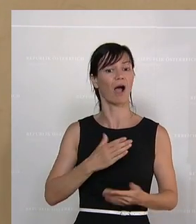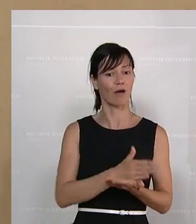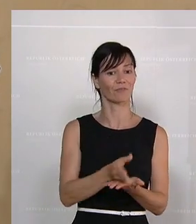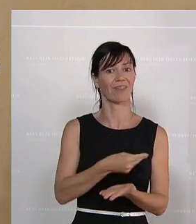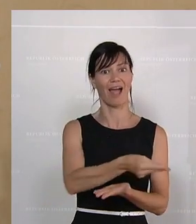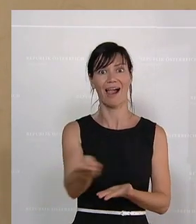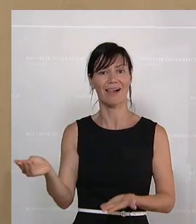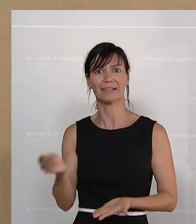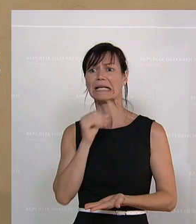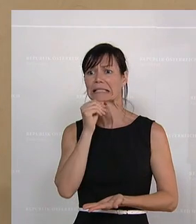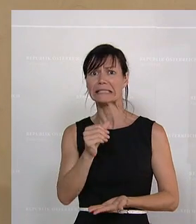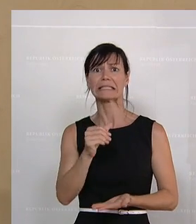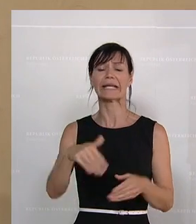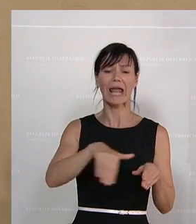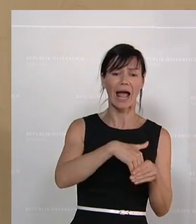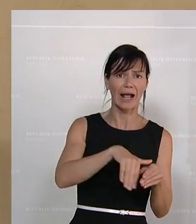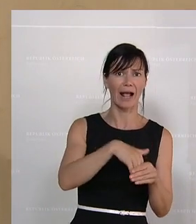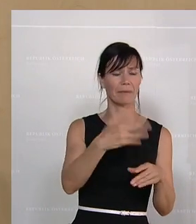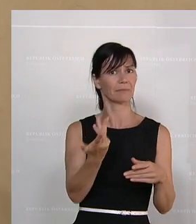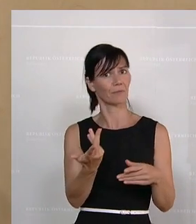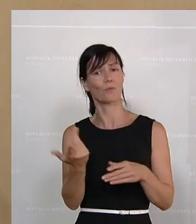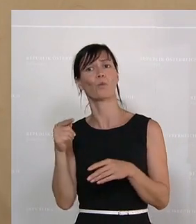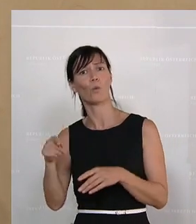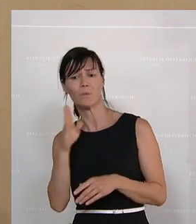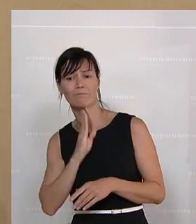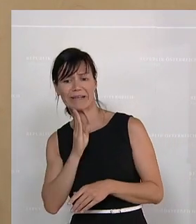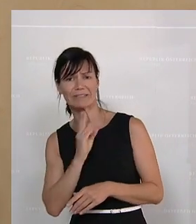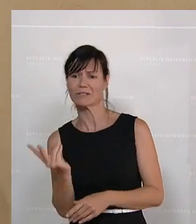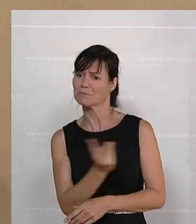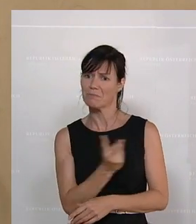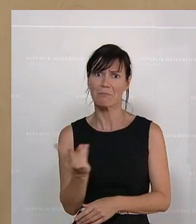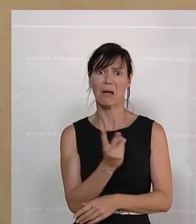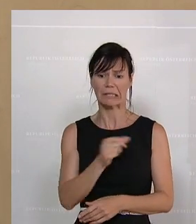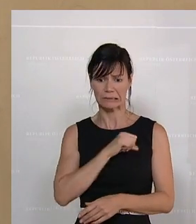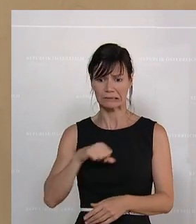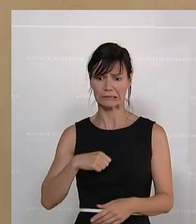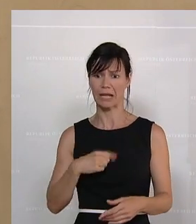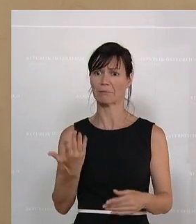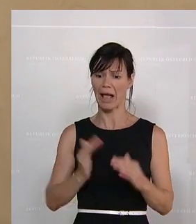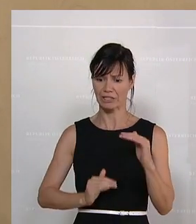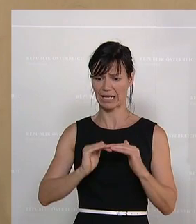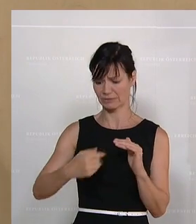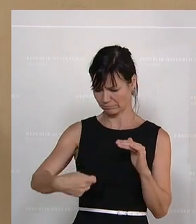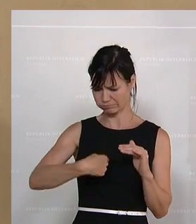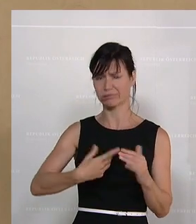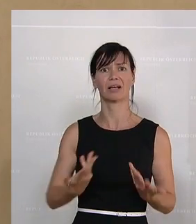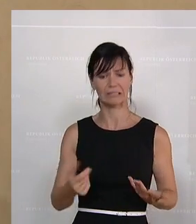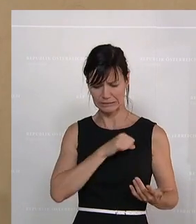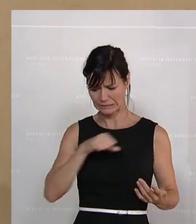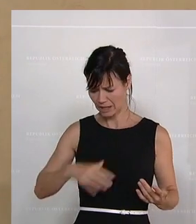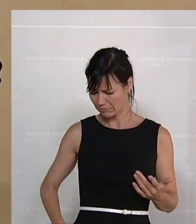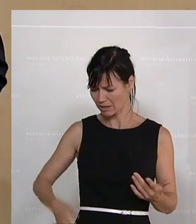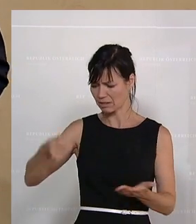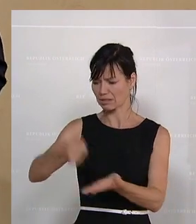prozent dieses paket selbst sondern das muss uns doch bitte von verbund und verlor in form von den anderen stromkonzernen die auf